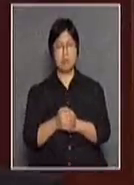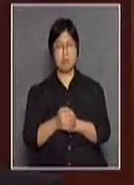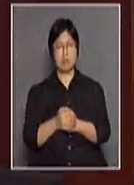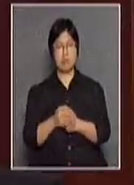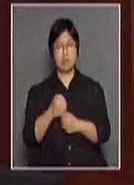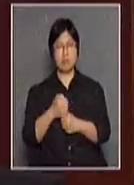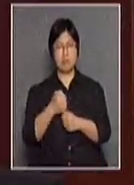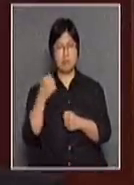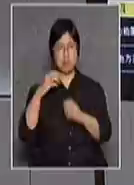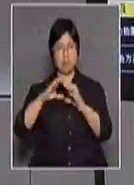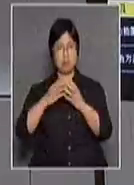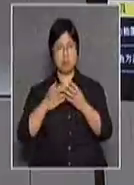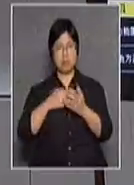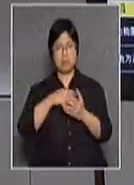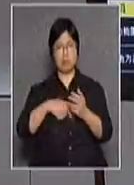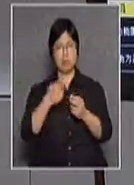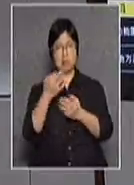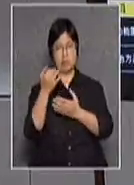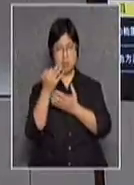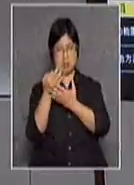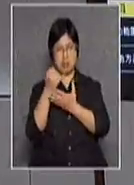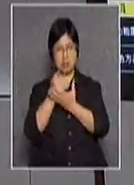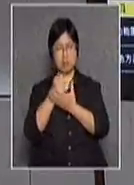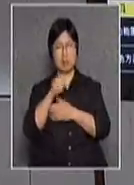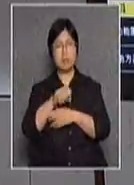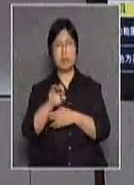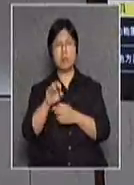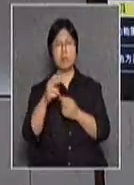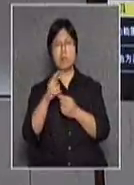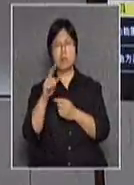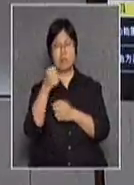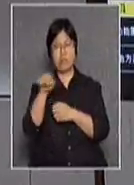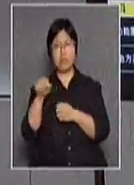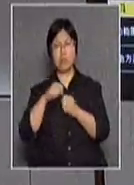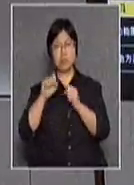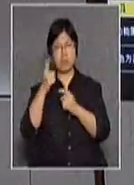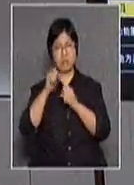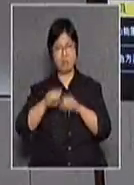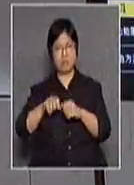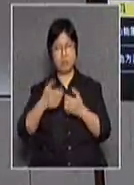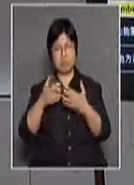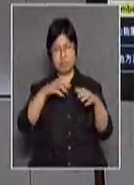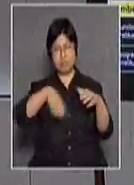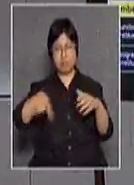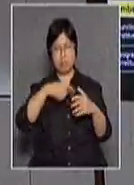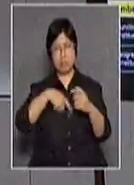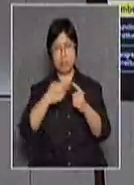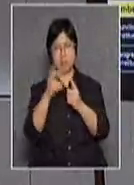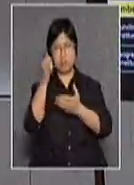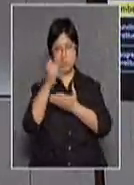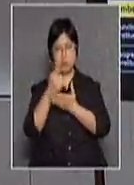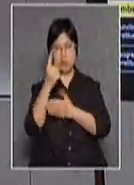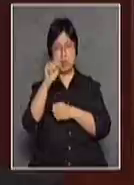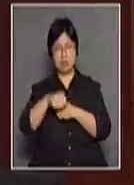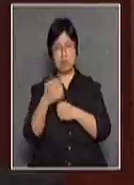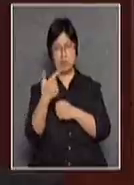功能團體選舉產生的議員23位出席，沒人贊成；21位反對，1位棄權。分區直接選舉產生的議員12位出席，1位贊成，